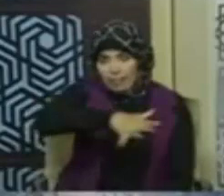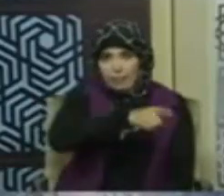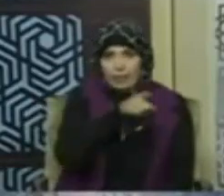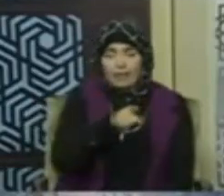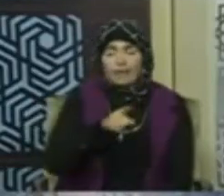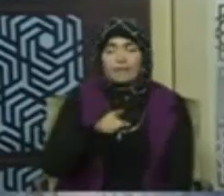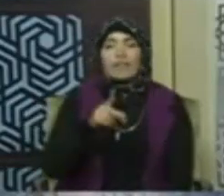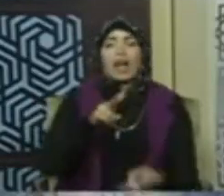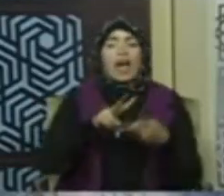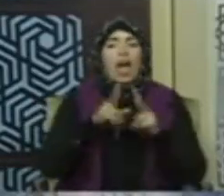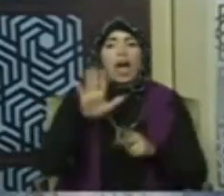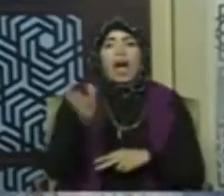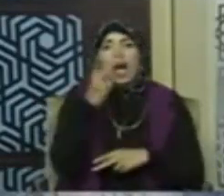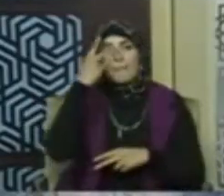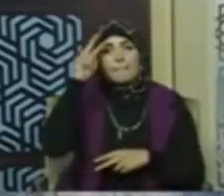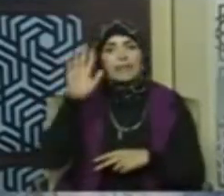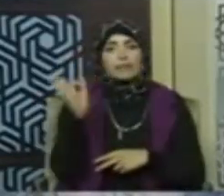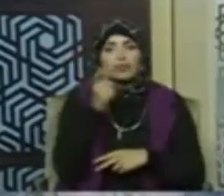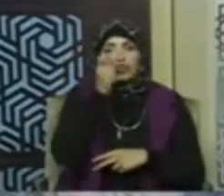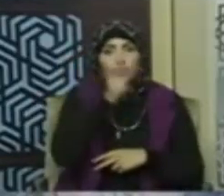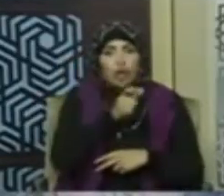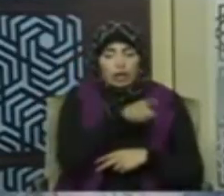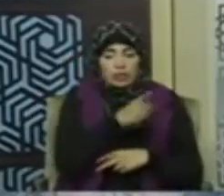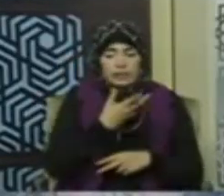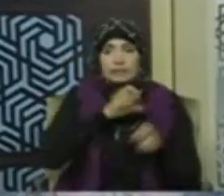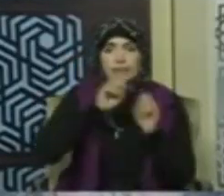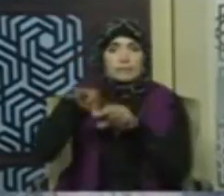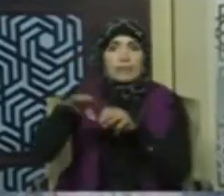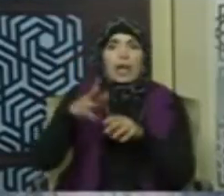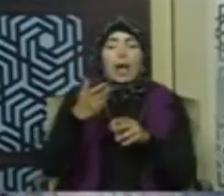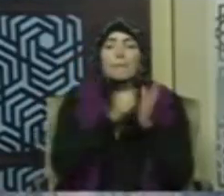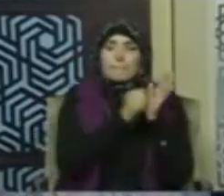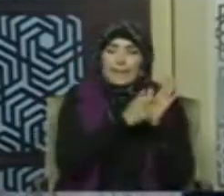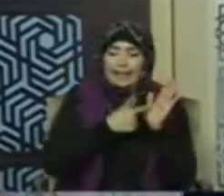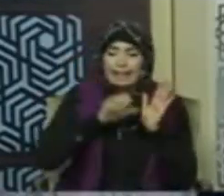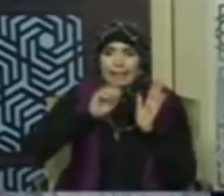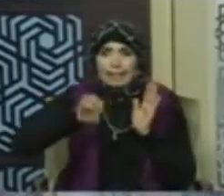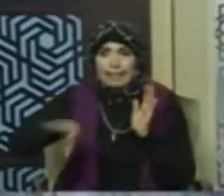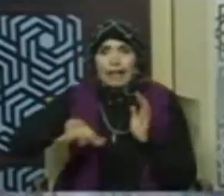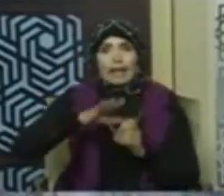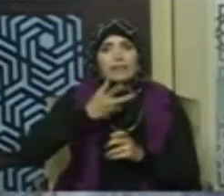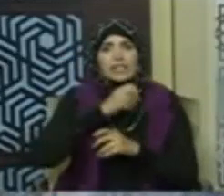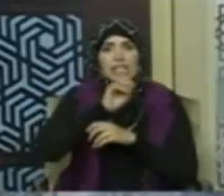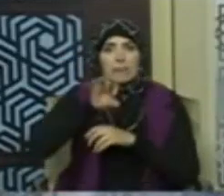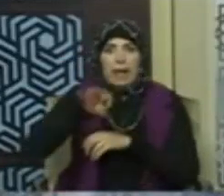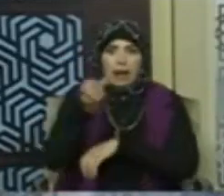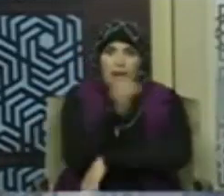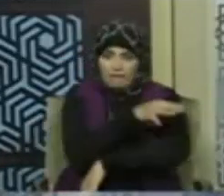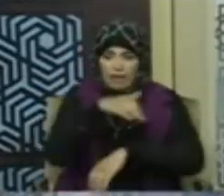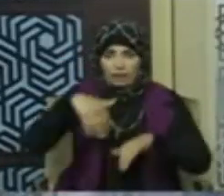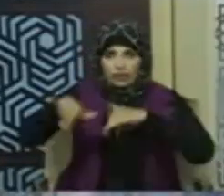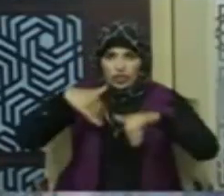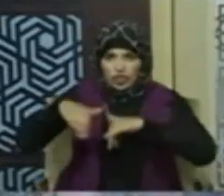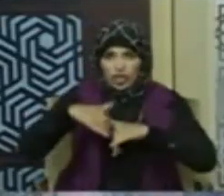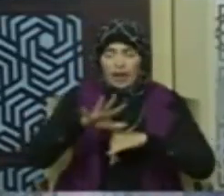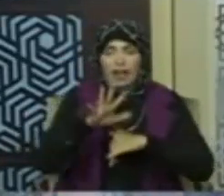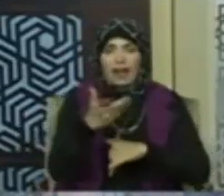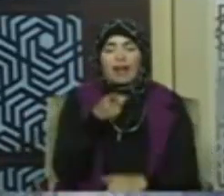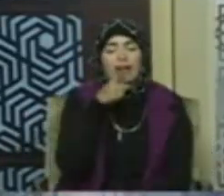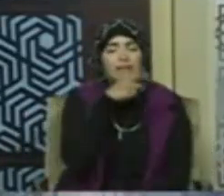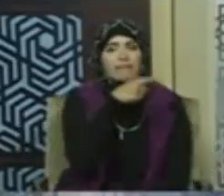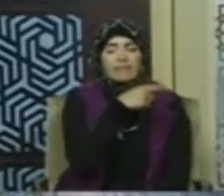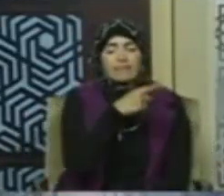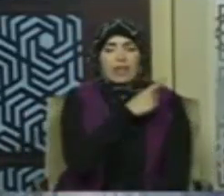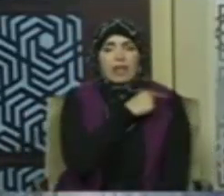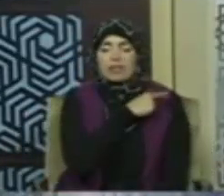ألقى مخلفات منزله أو مصنعه أو محله في غير الأماكن المخصصة